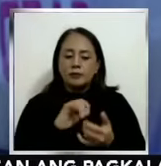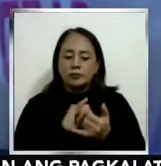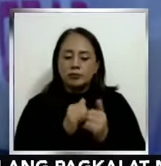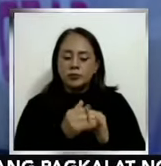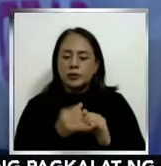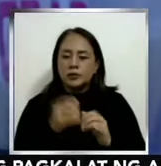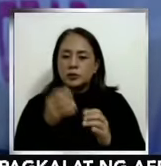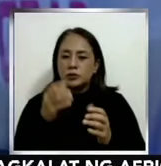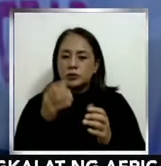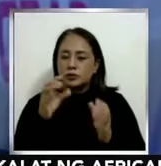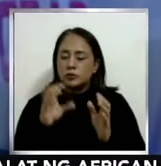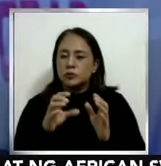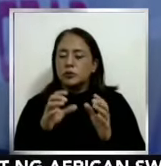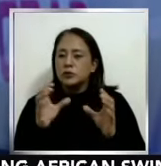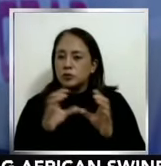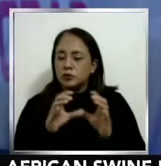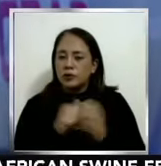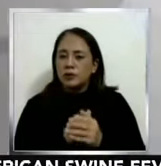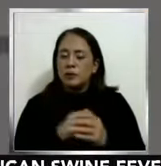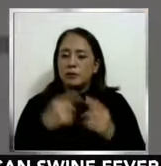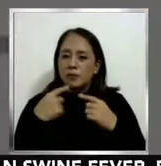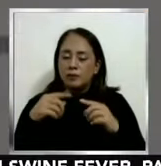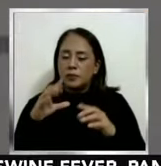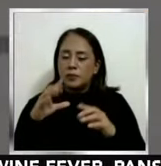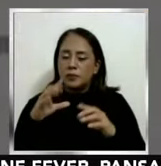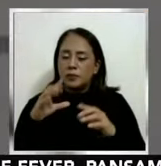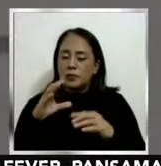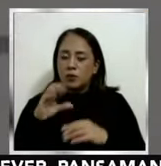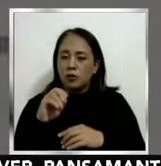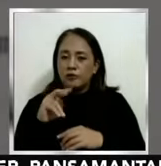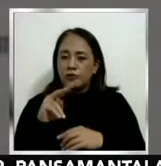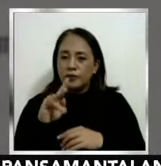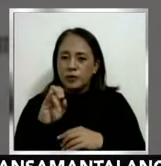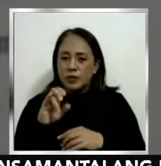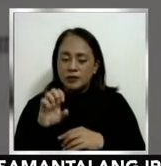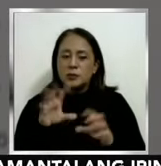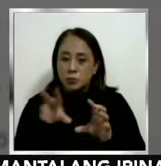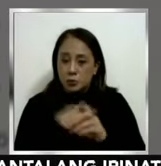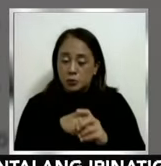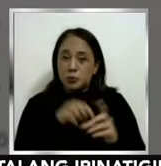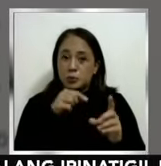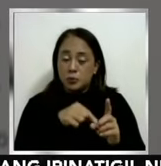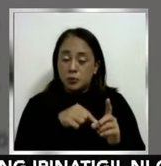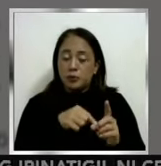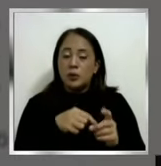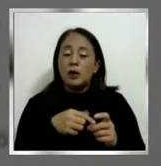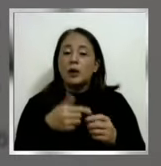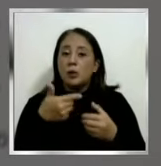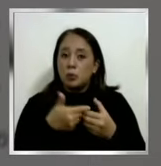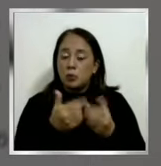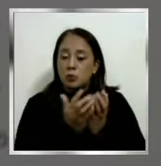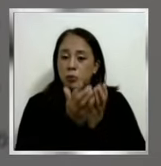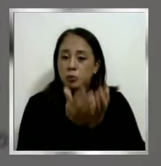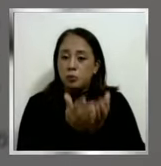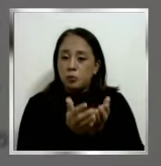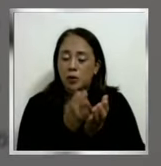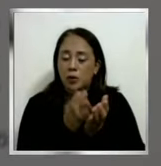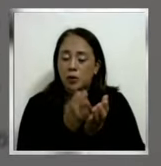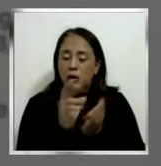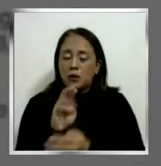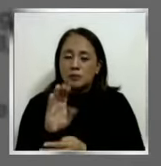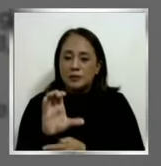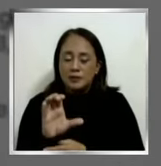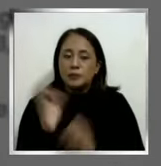Convenience ng may-ari ng barko. Dito nakasaad, nakasama na ang naturang oil tanker sa fleet ng RDC Reeled Marine Services